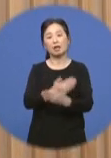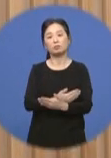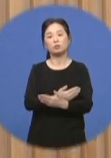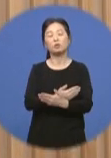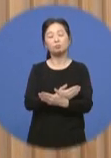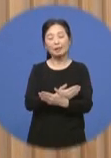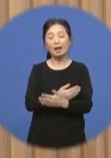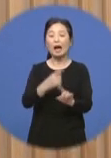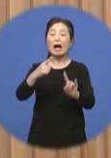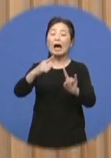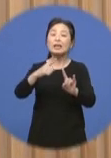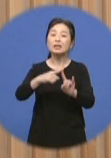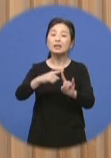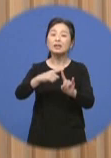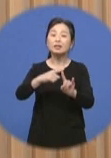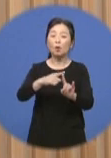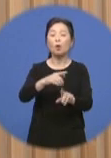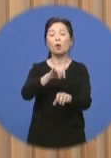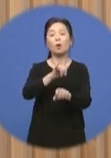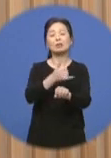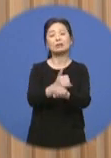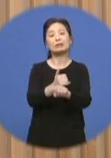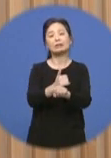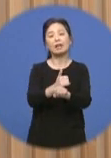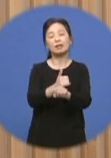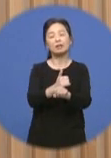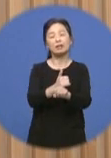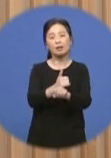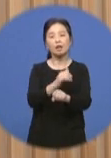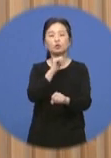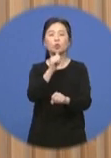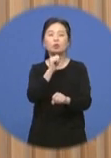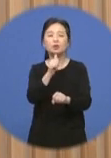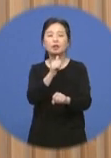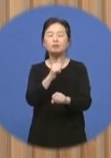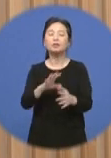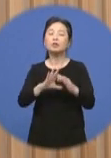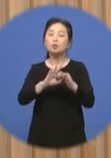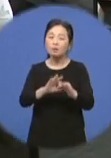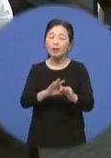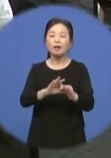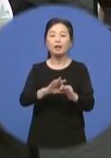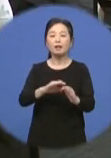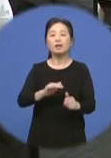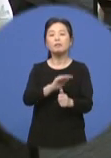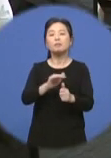していると言われている中でそういう IT 人材の育成の場にもつながればいいなと思っているところです。